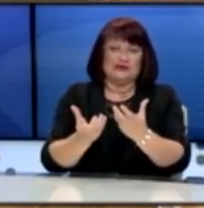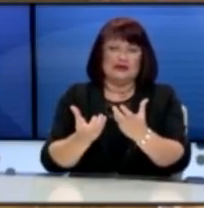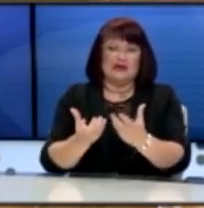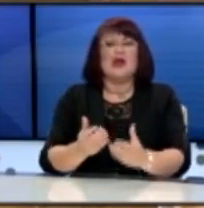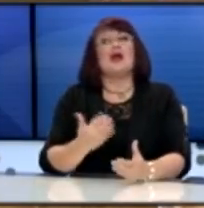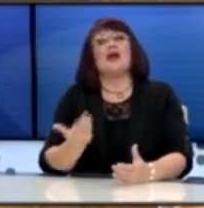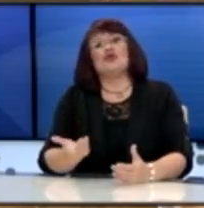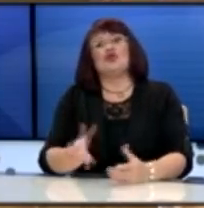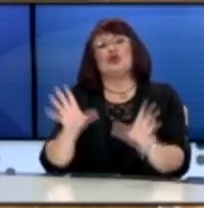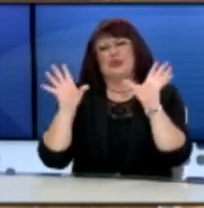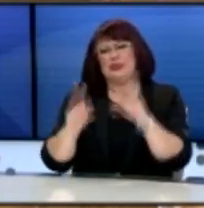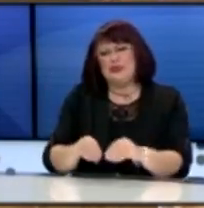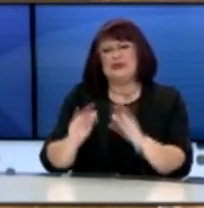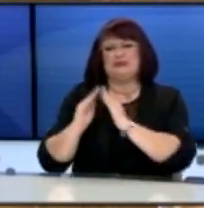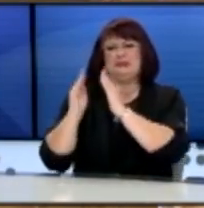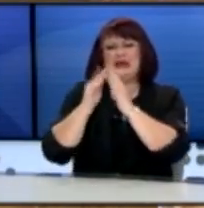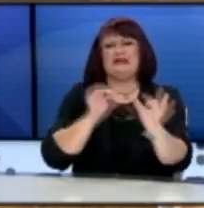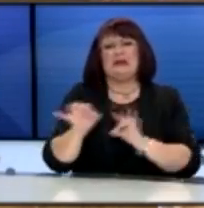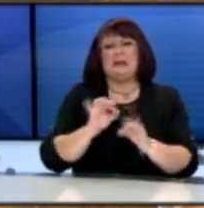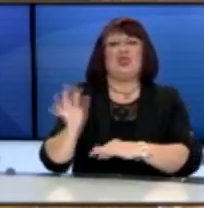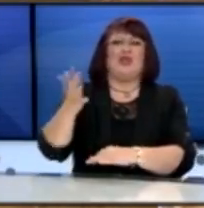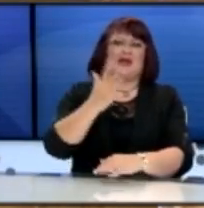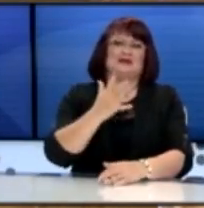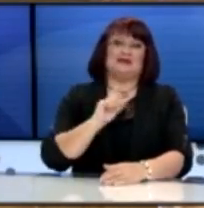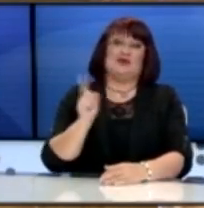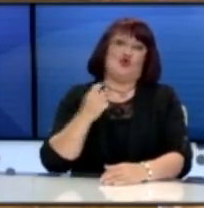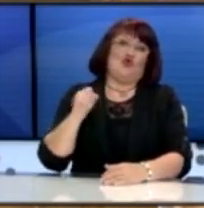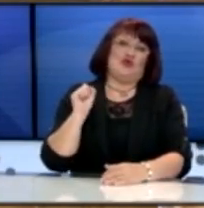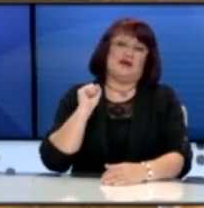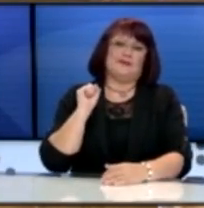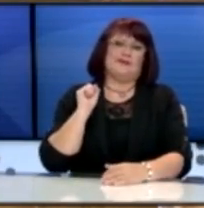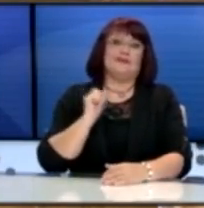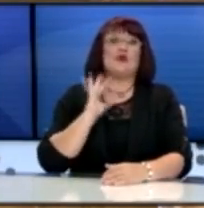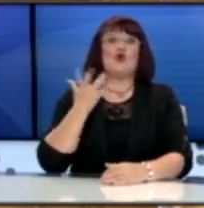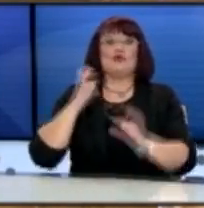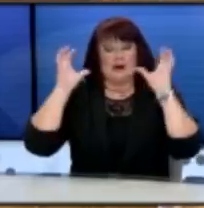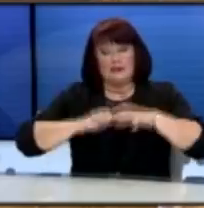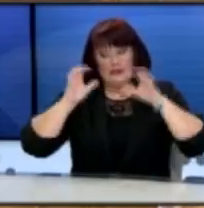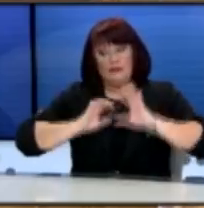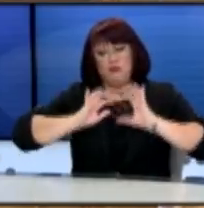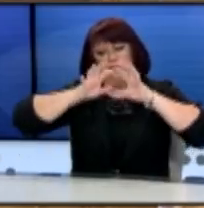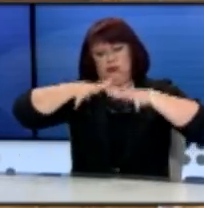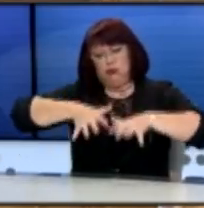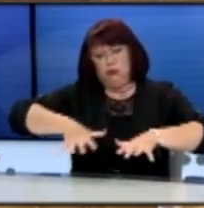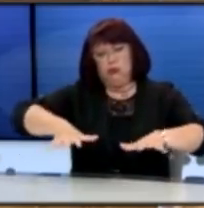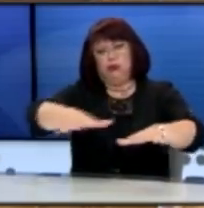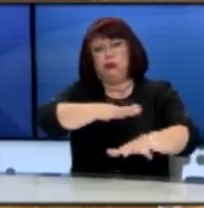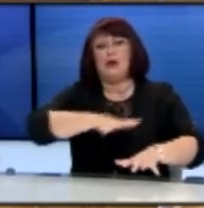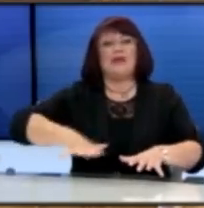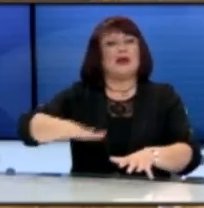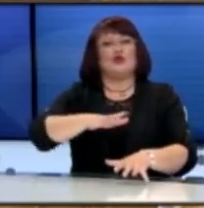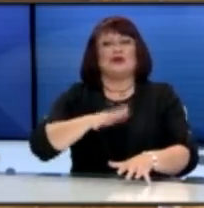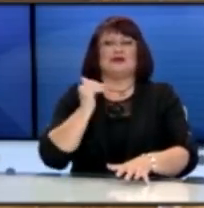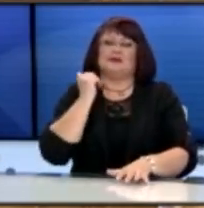τελικά θα γίνονται στάχτη σπίτια, περιουσίες, δάση. Δεν συμβιβαζόμαστε ότι όταν θα βρέχει θα πλημμυρίζουν ολόκληρες